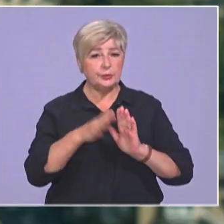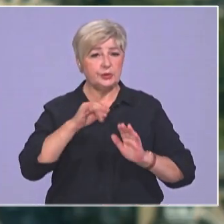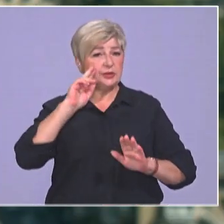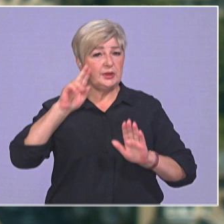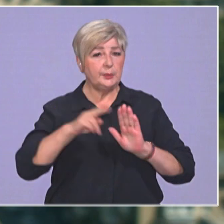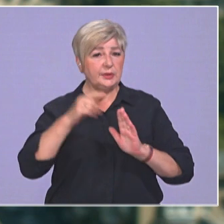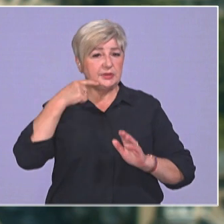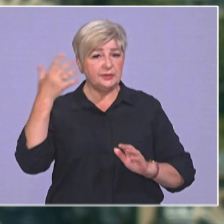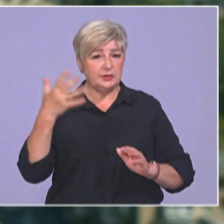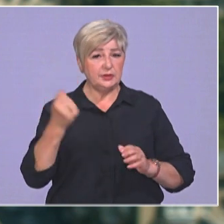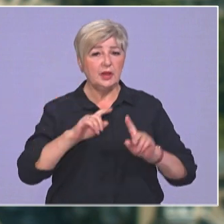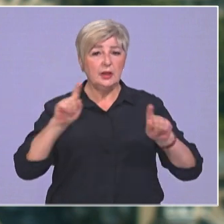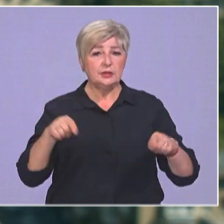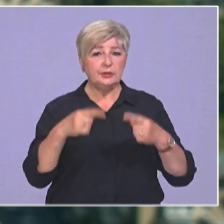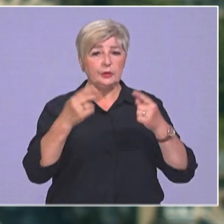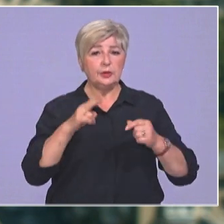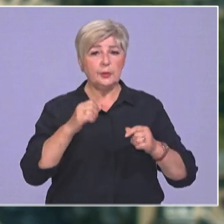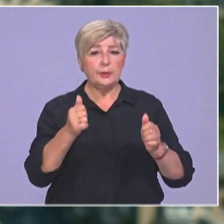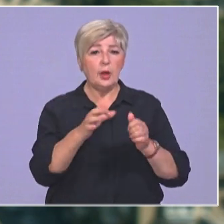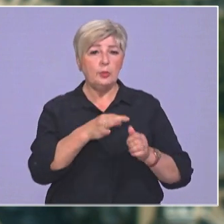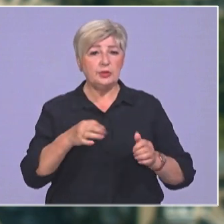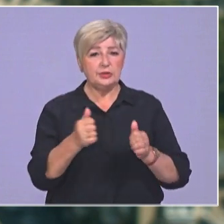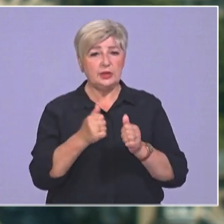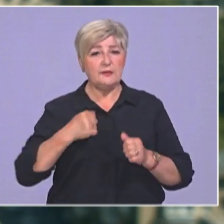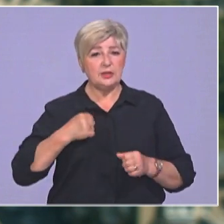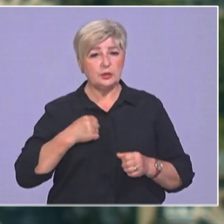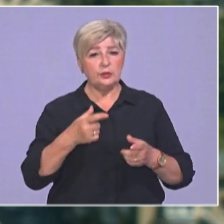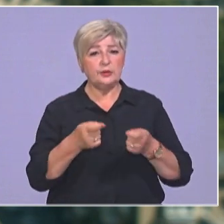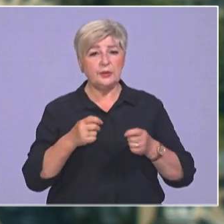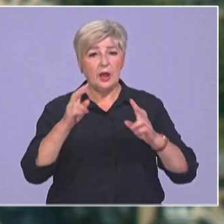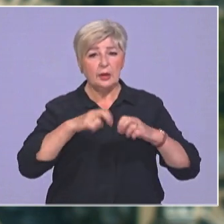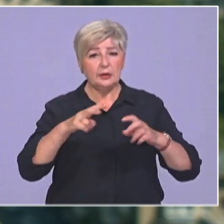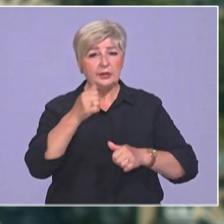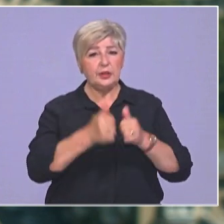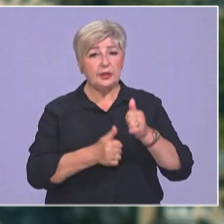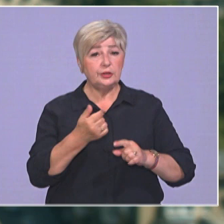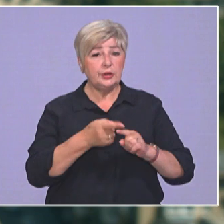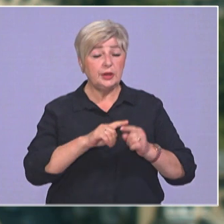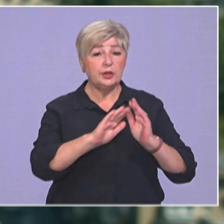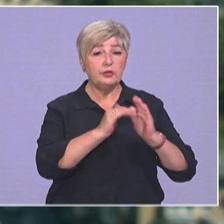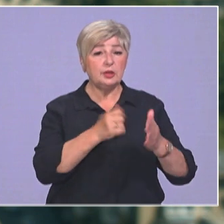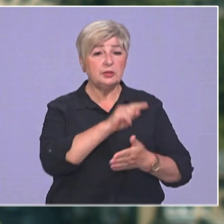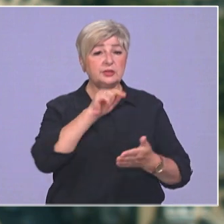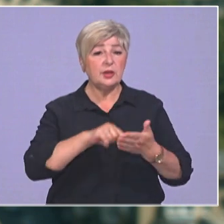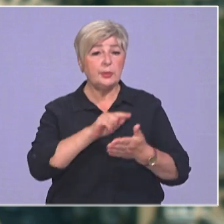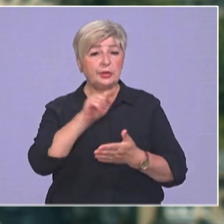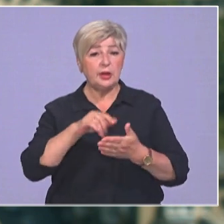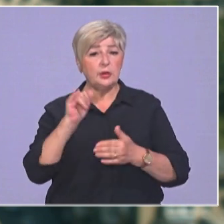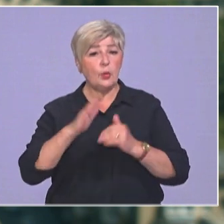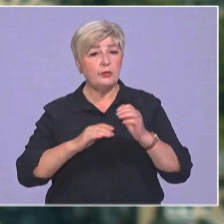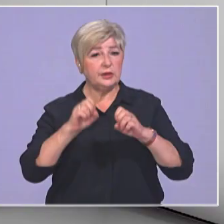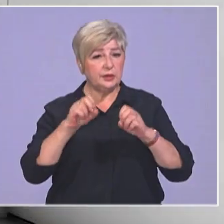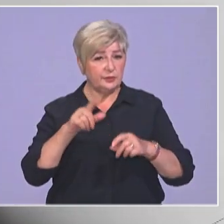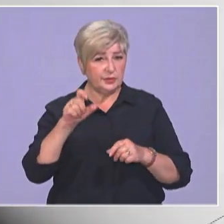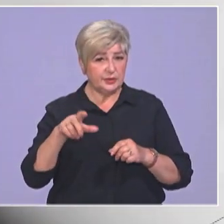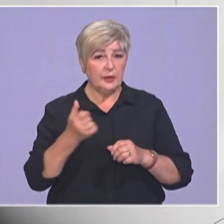та підзвітність», створеної при обласній військовій адміністрації, розглянули тендери, які викликали запитання у фахівців.